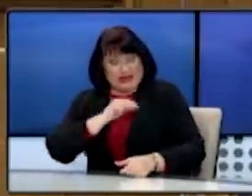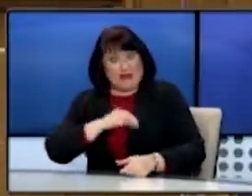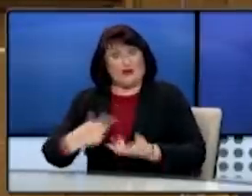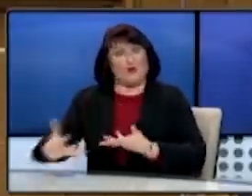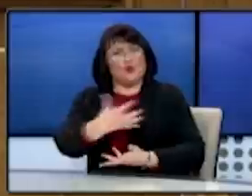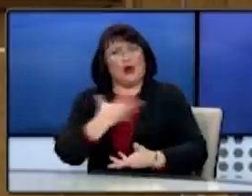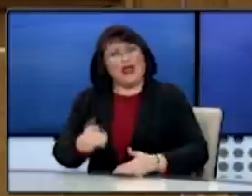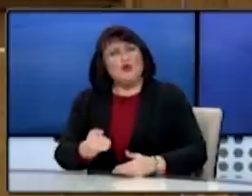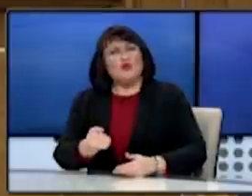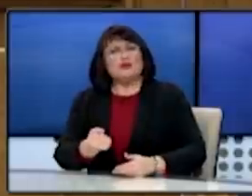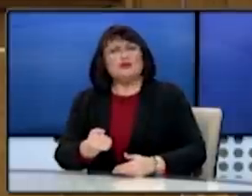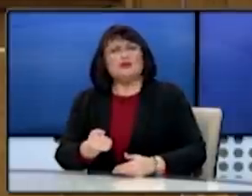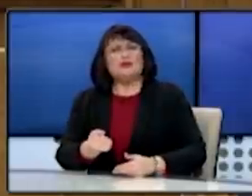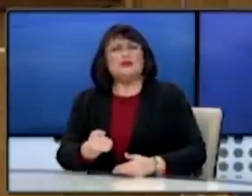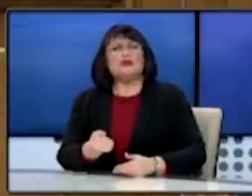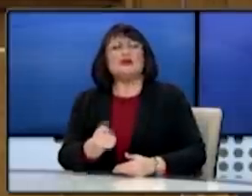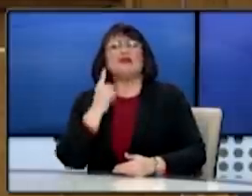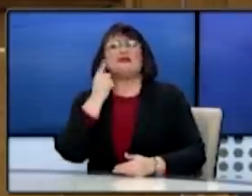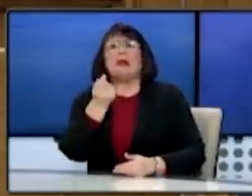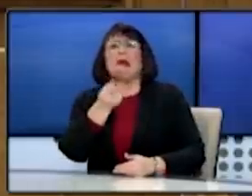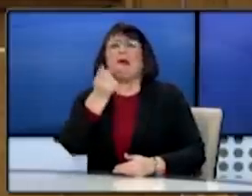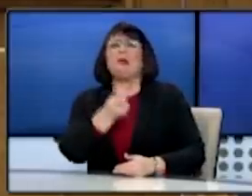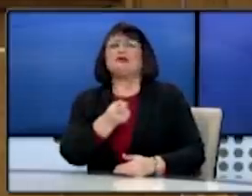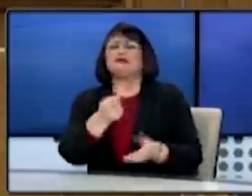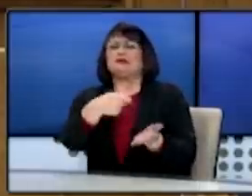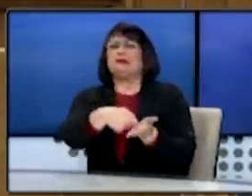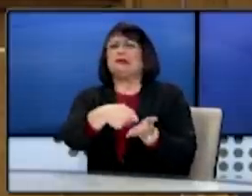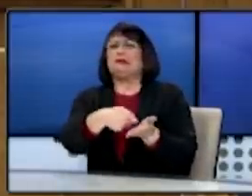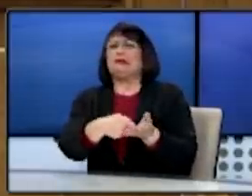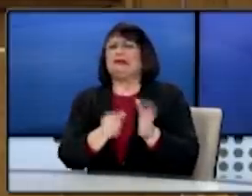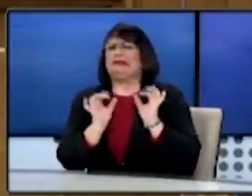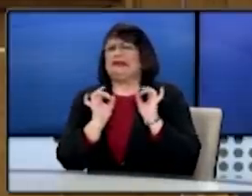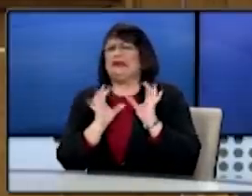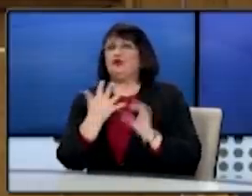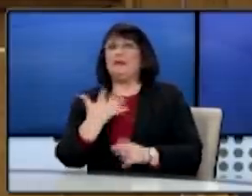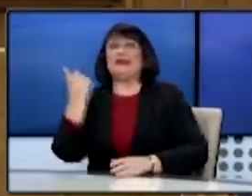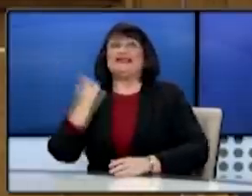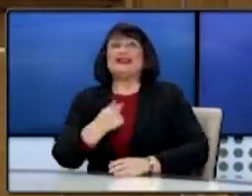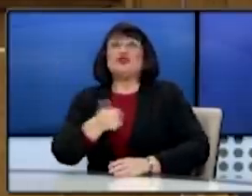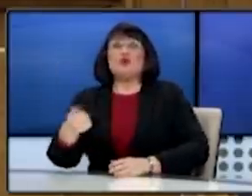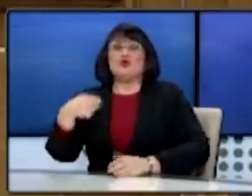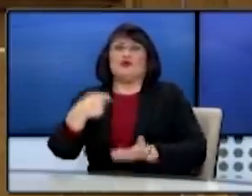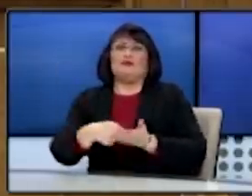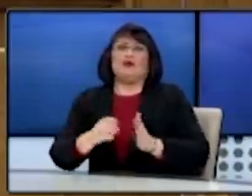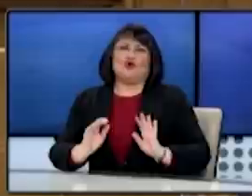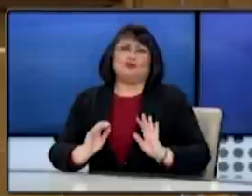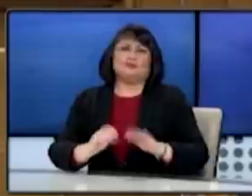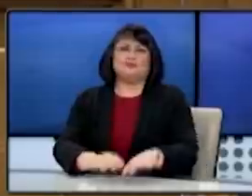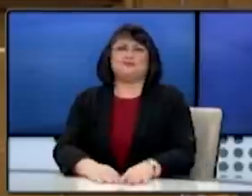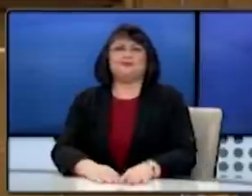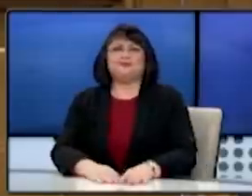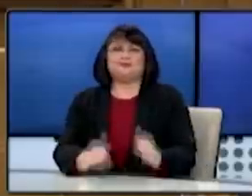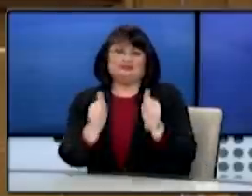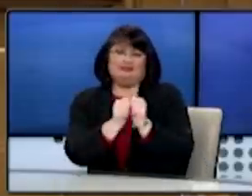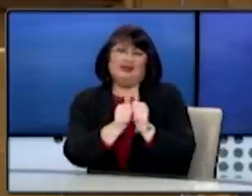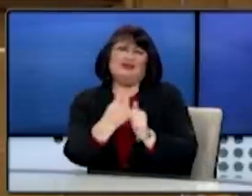τους, προβλέπεται φιλική συμμετοχή στα συμβολικά επίπεδα του 5%. Αυτή η